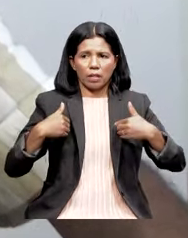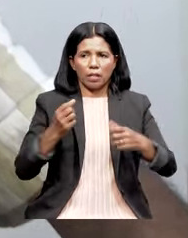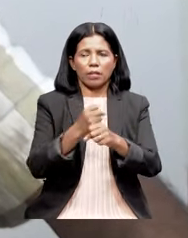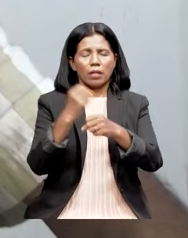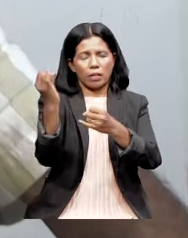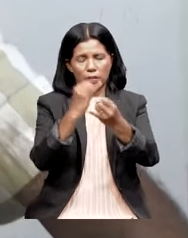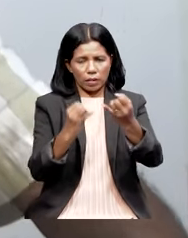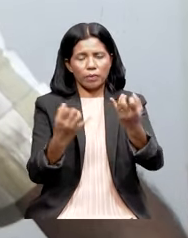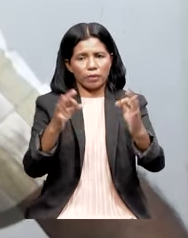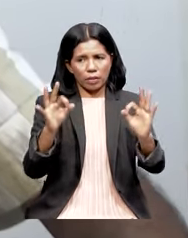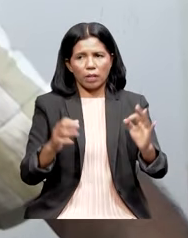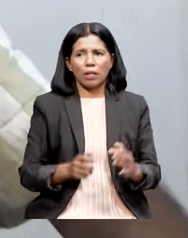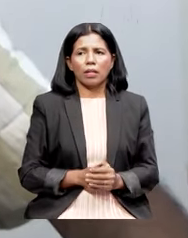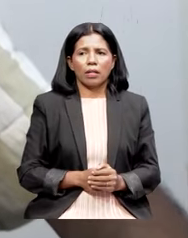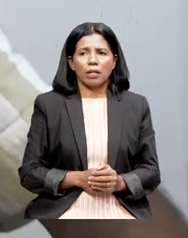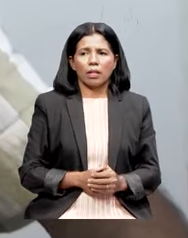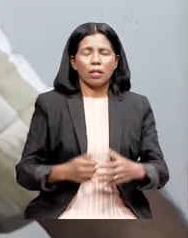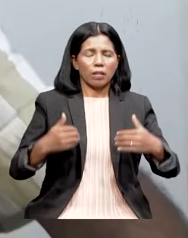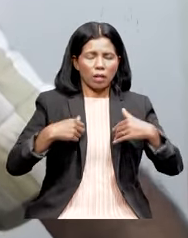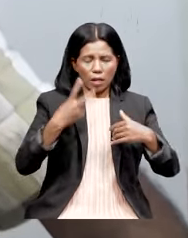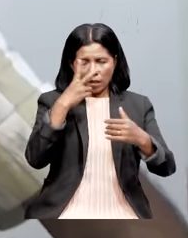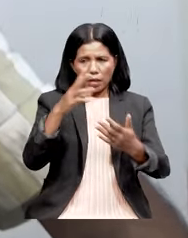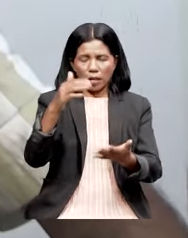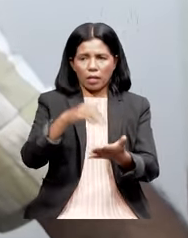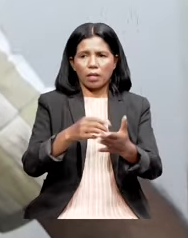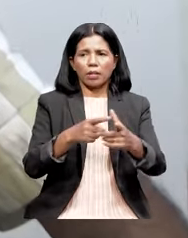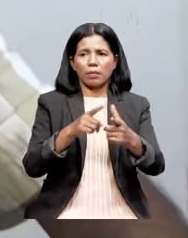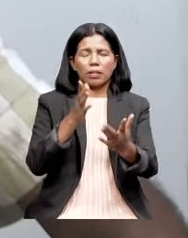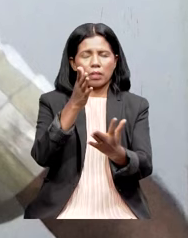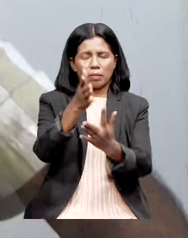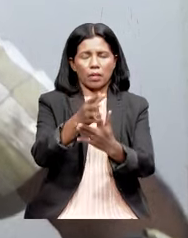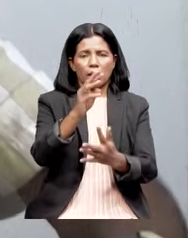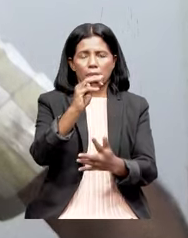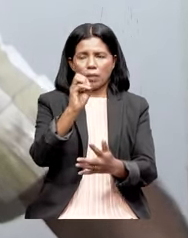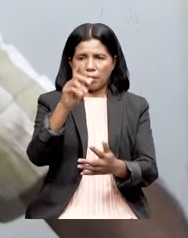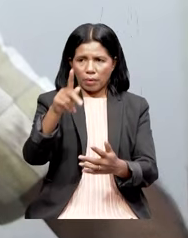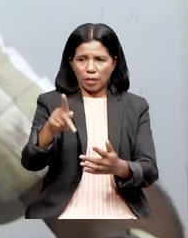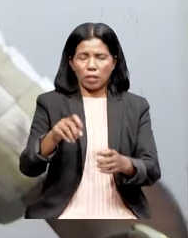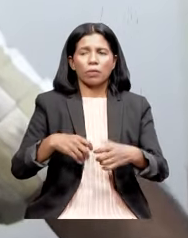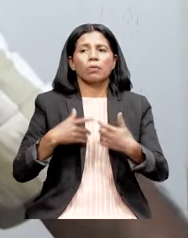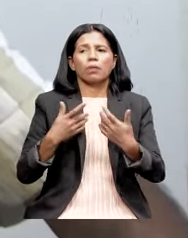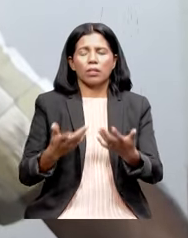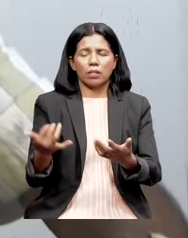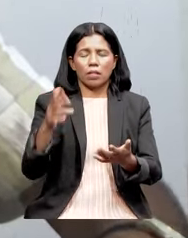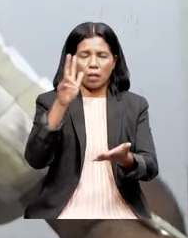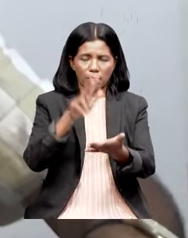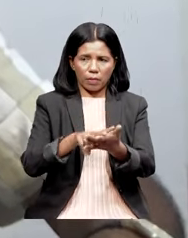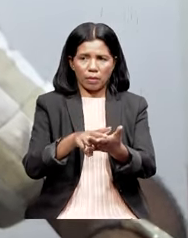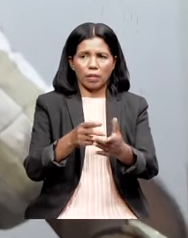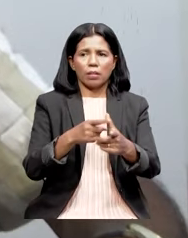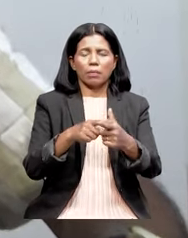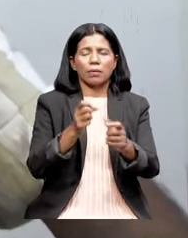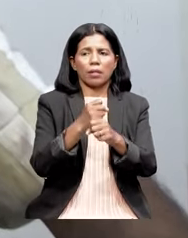ne ono, agora si hela verifika sangela, dukun tamana iha oros publik, Ratuan saya sesi aprobuan maka afun bel